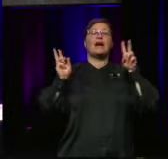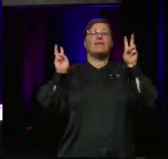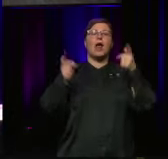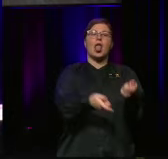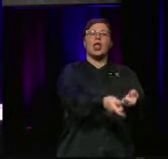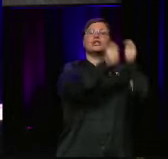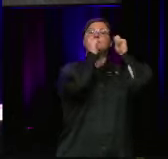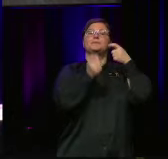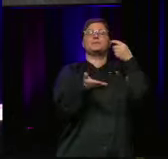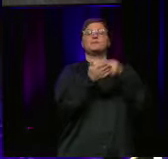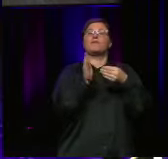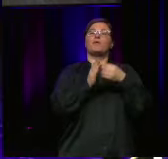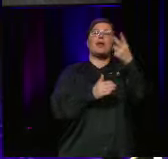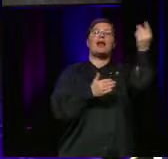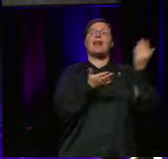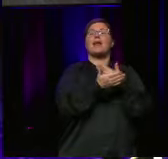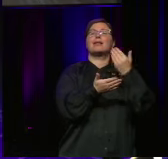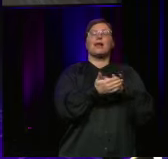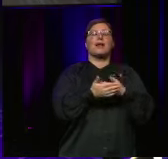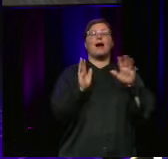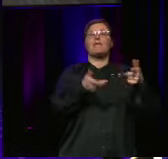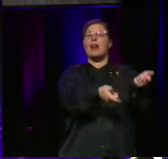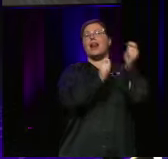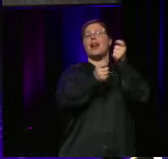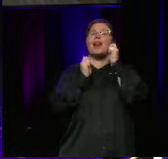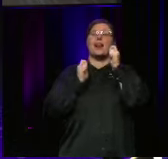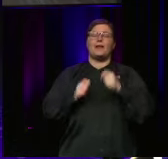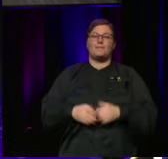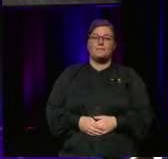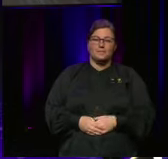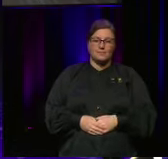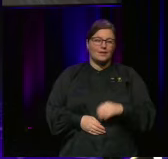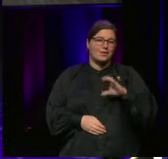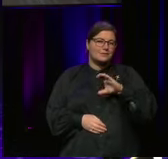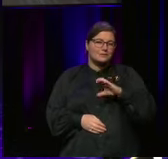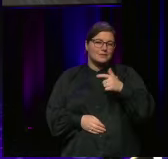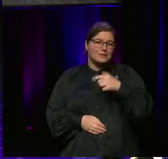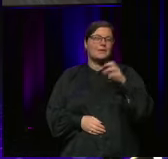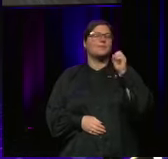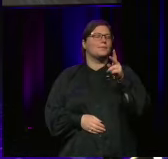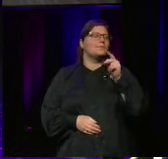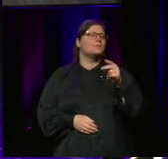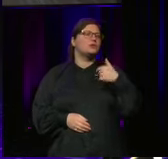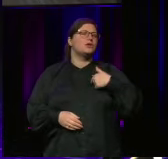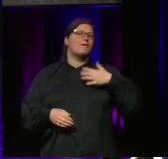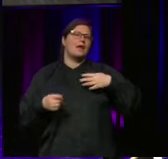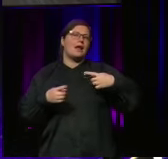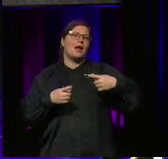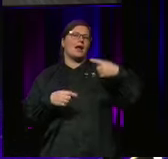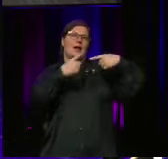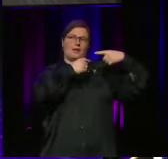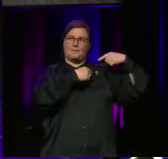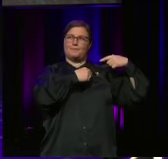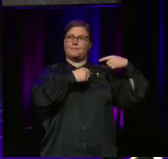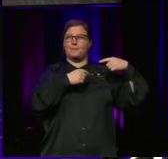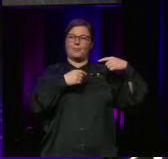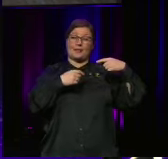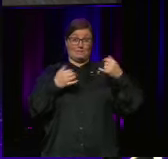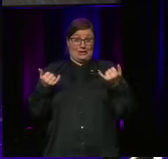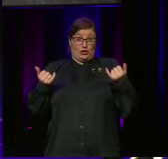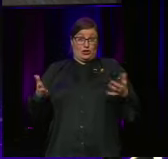ifrån från utlandet. Precis. Jag tänkte jag skulle bara backa till den här Vi är här